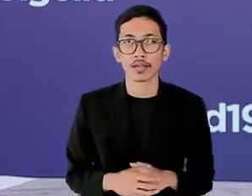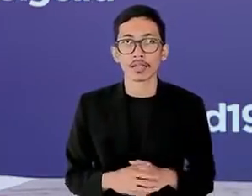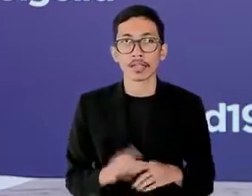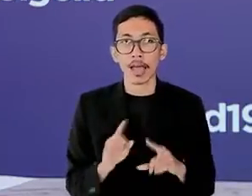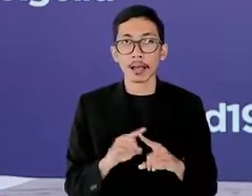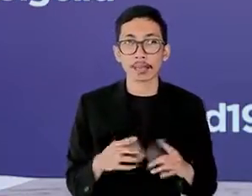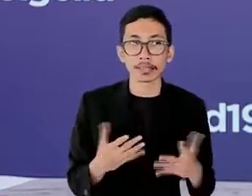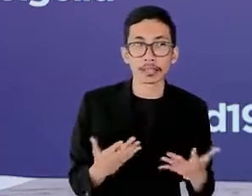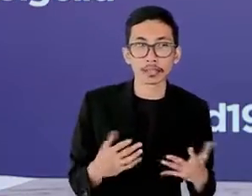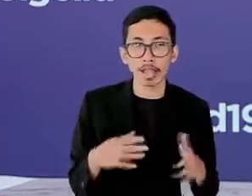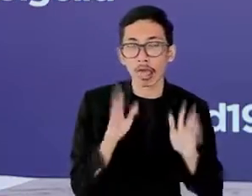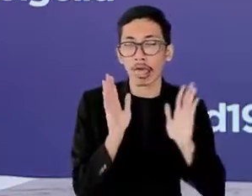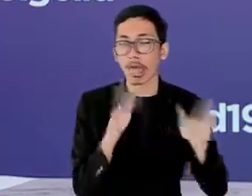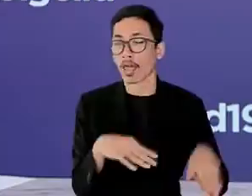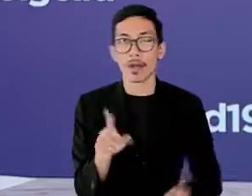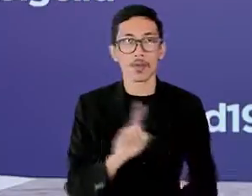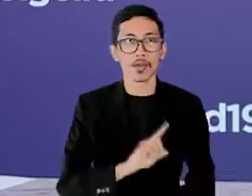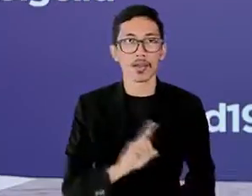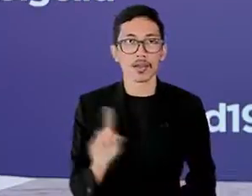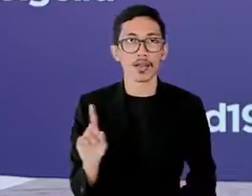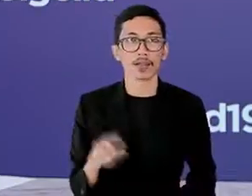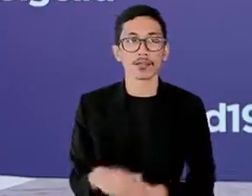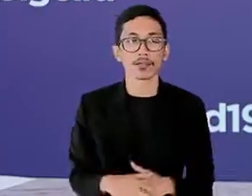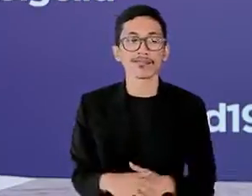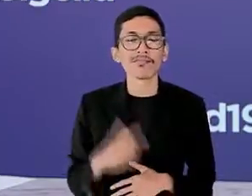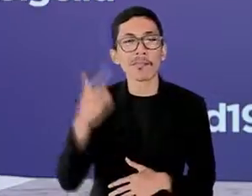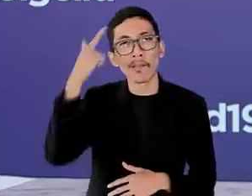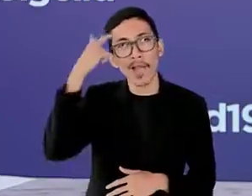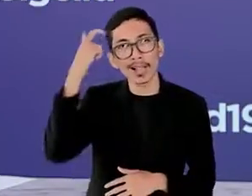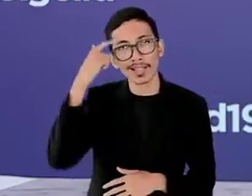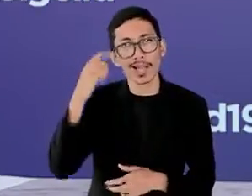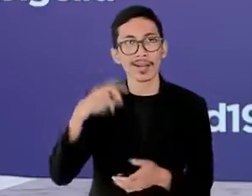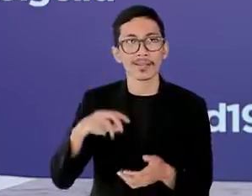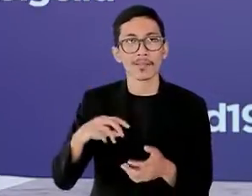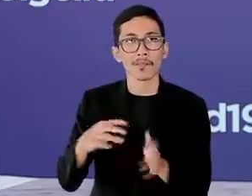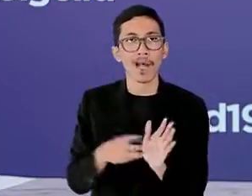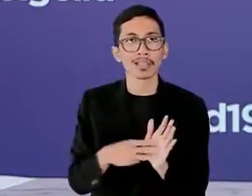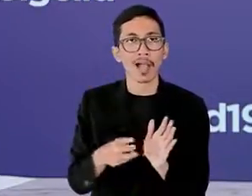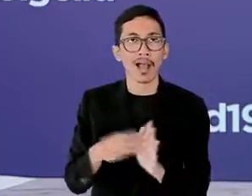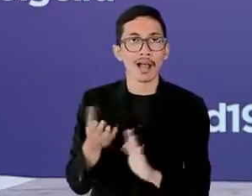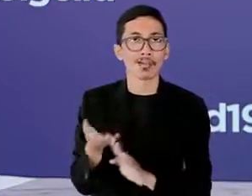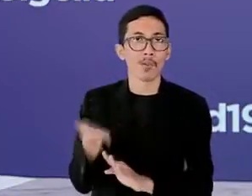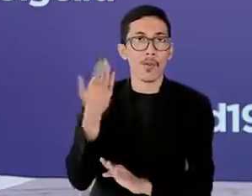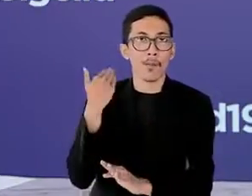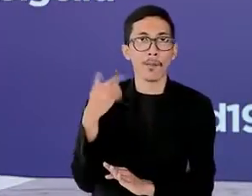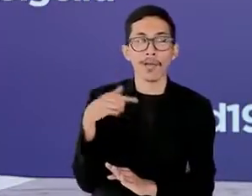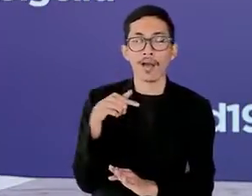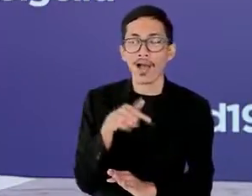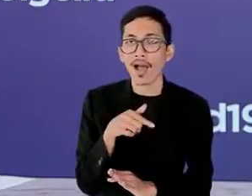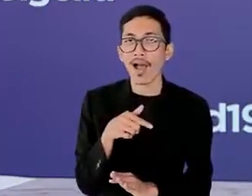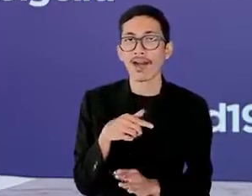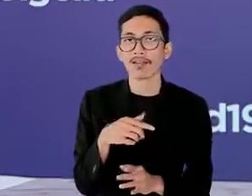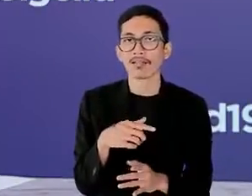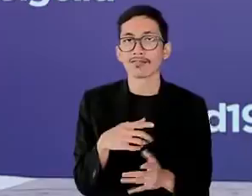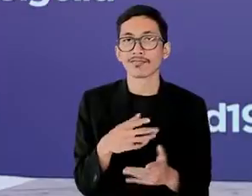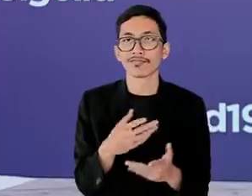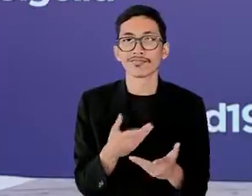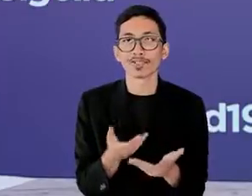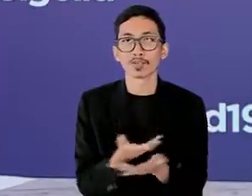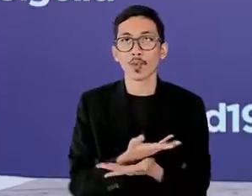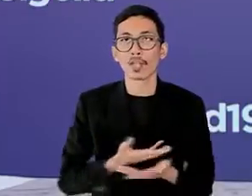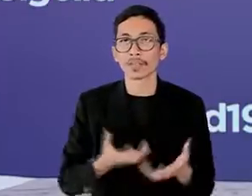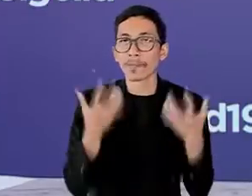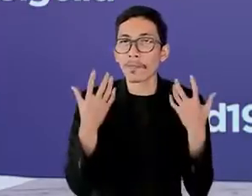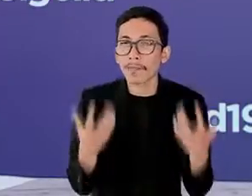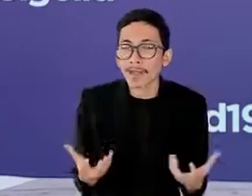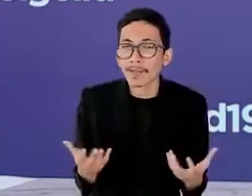lengah belajar dari pengalaman lonjakan kasus sebelumnya bahwa justru fase yang paling berat adalah fase